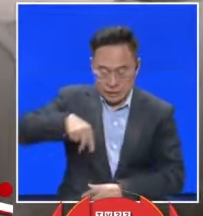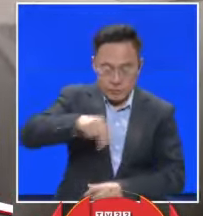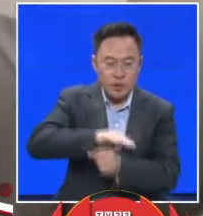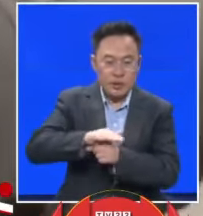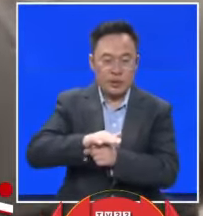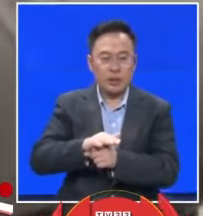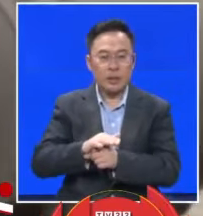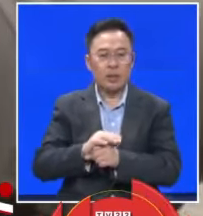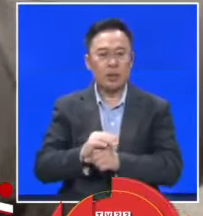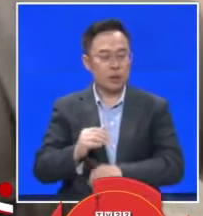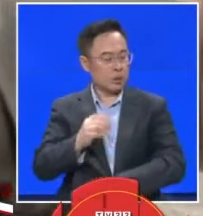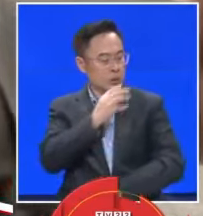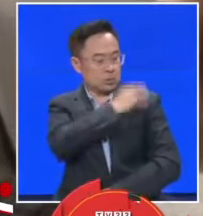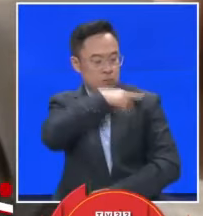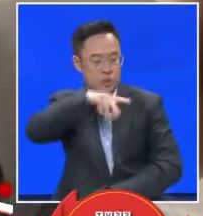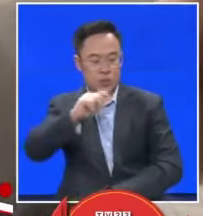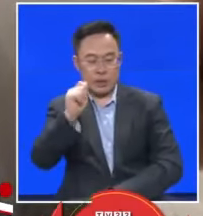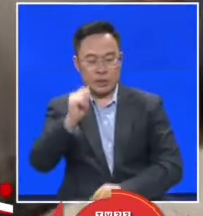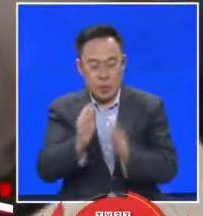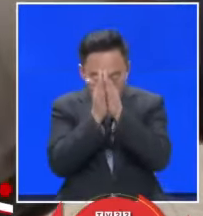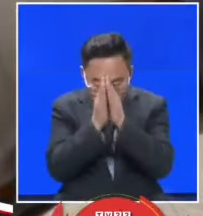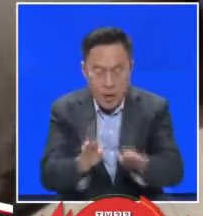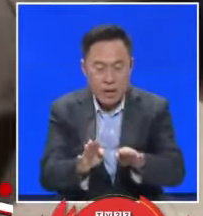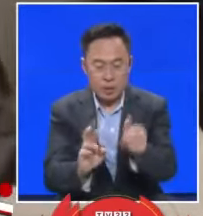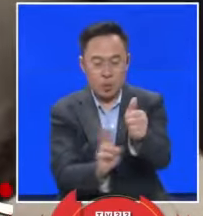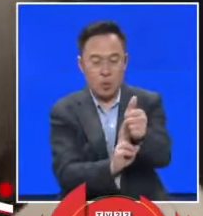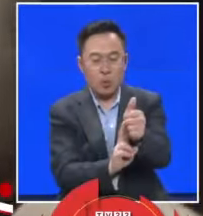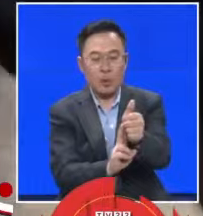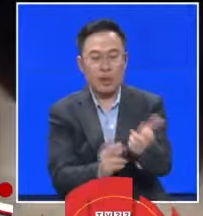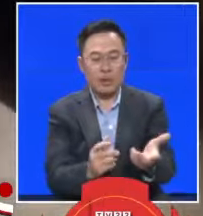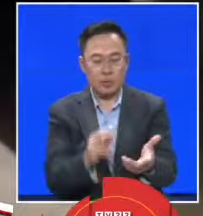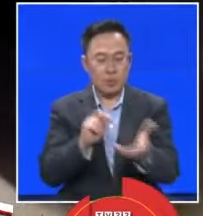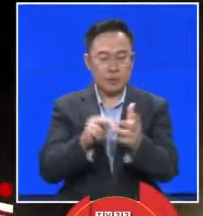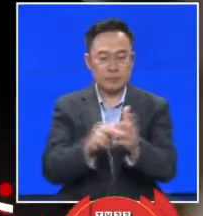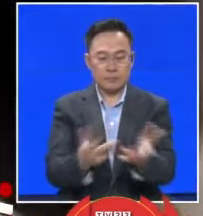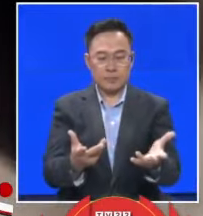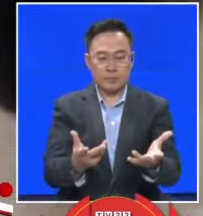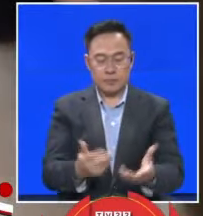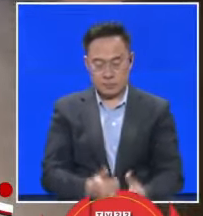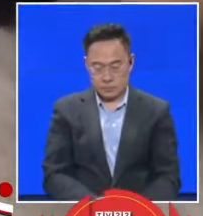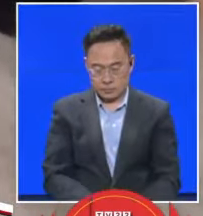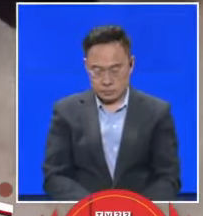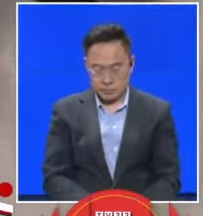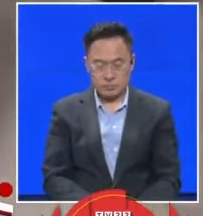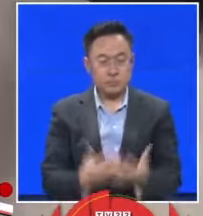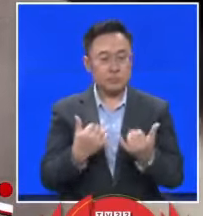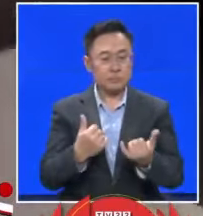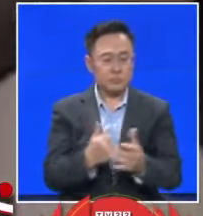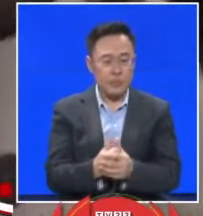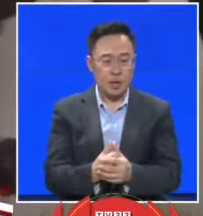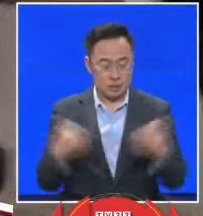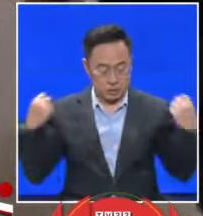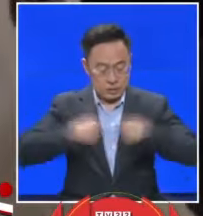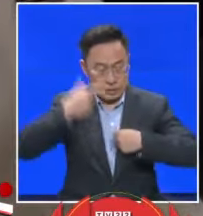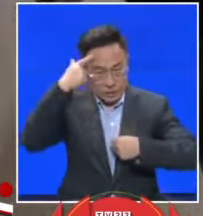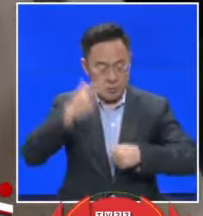จภูธรจังหวัดนครนายกข่มขู่รองผู้บังคับการข่มขู่ข้าราชการตำรวจหลายนายที่อยู่ในบริเวณนั้นซึ่งเรื่องที่ผู้ถูก